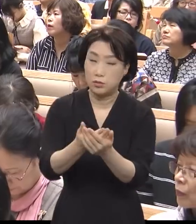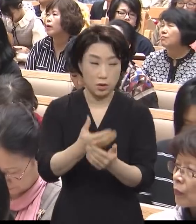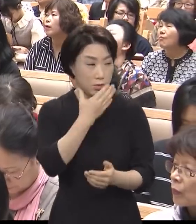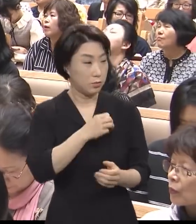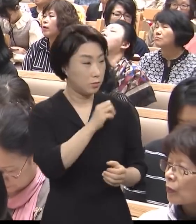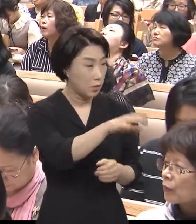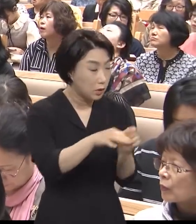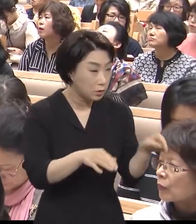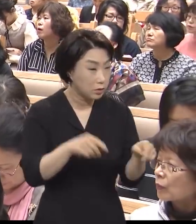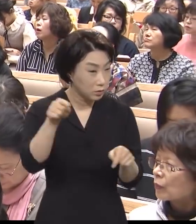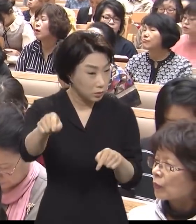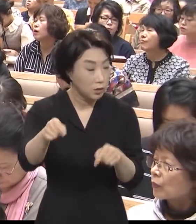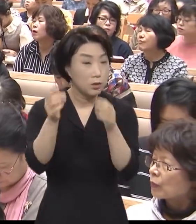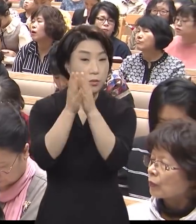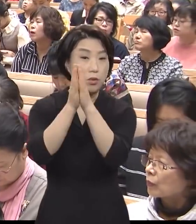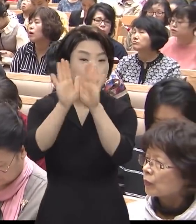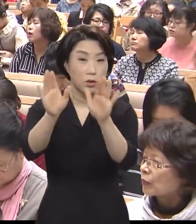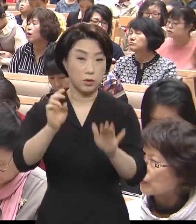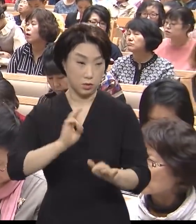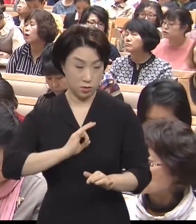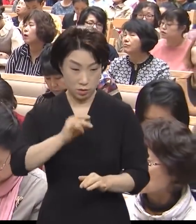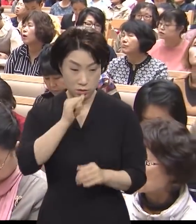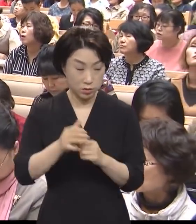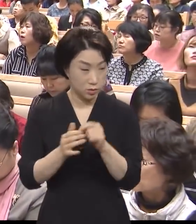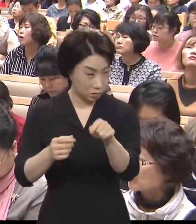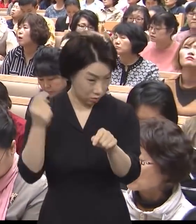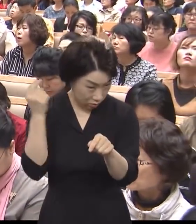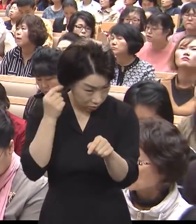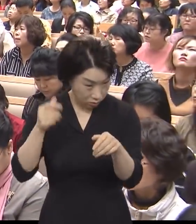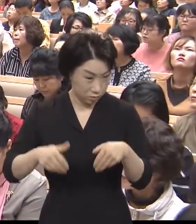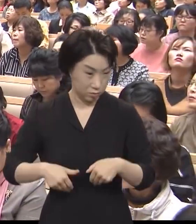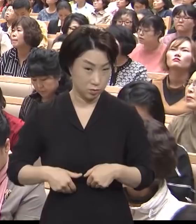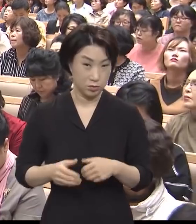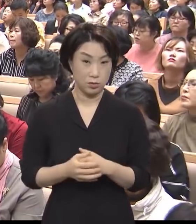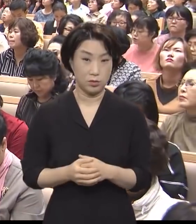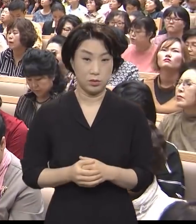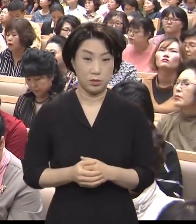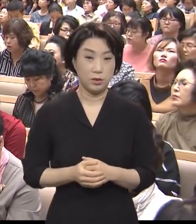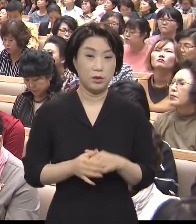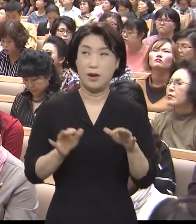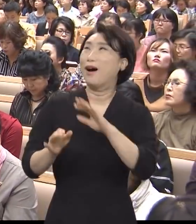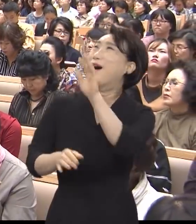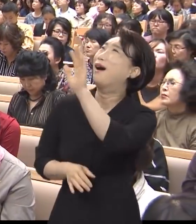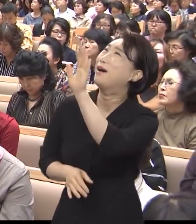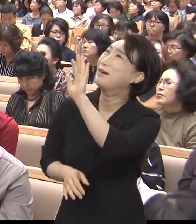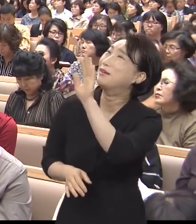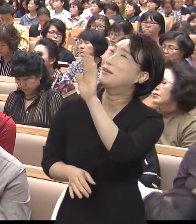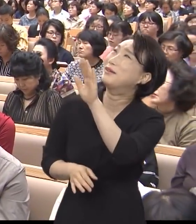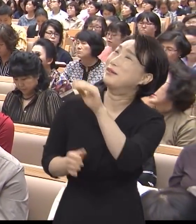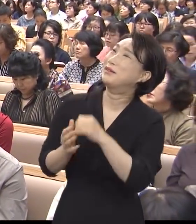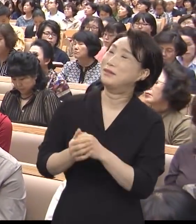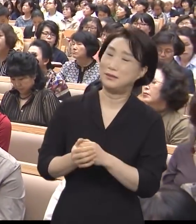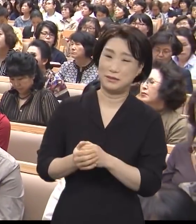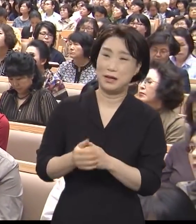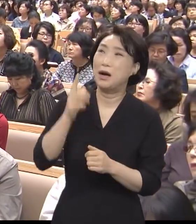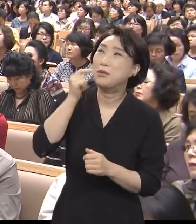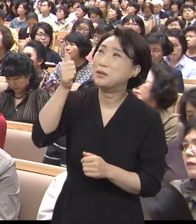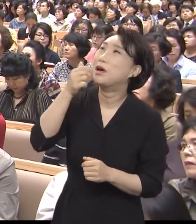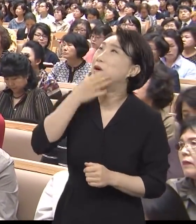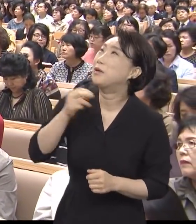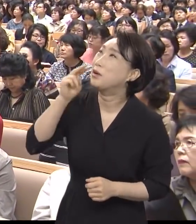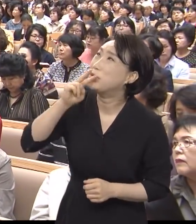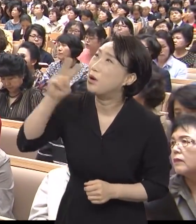가루되 저희에게 모세와 선지자들이 있으니 그들에게 들을지니라 가루되 그렇지 아니 아니이다 아버지